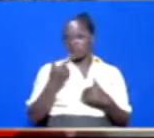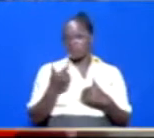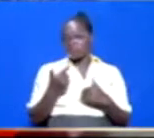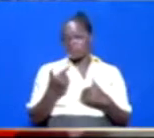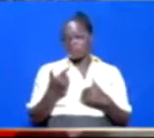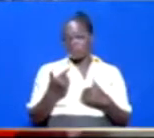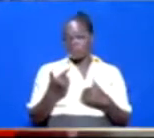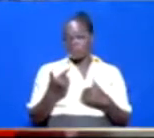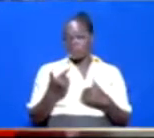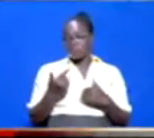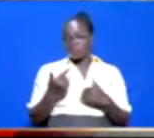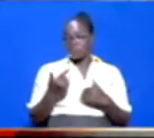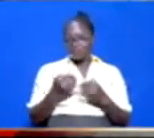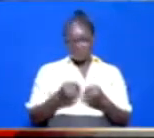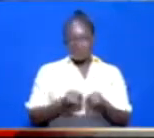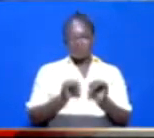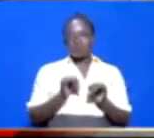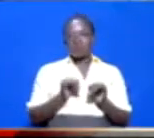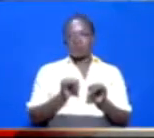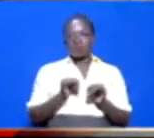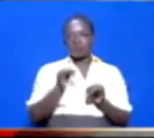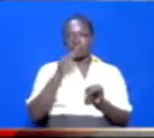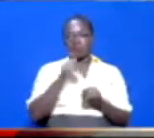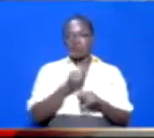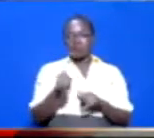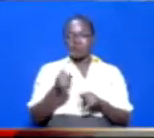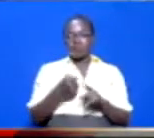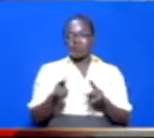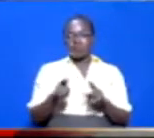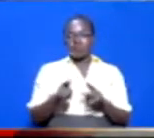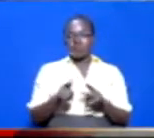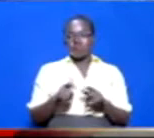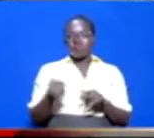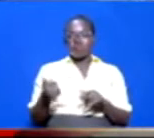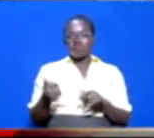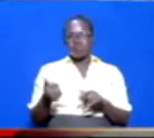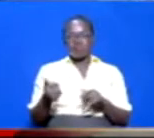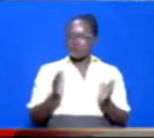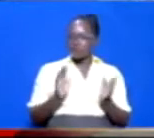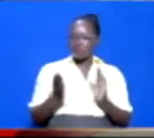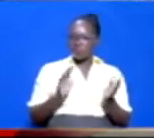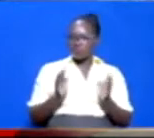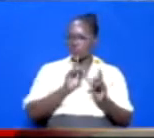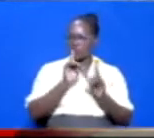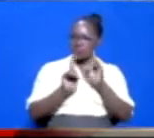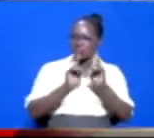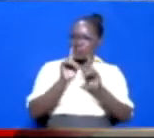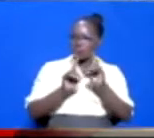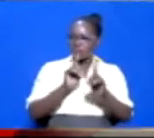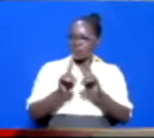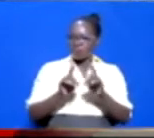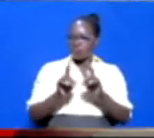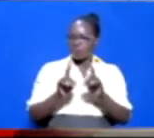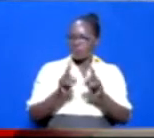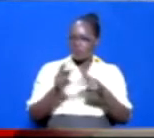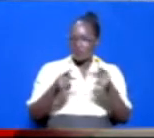tumeona wanajaribu na wamezungumza vizuri, mm-hmm. lakini pia tunaona kuna wale wana swali mingi, mm-hmm. kwa sababu wakiangalia ile process